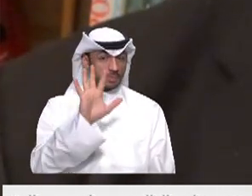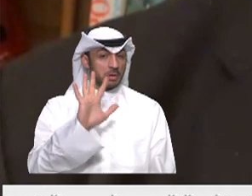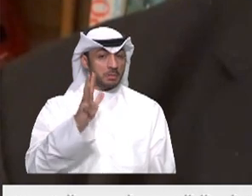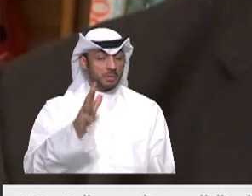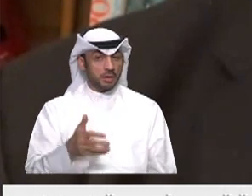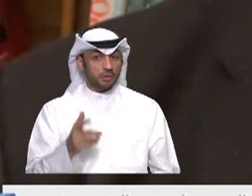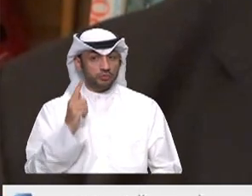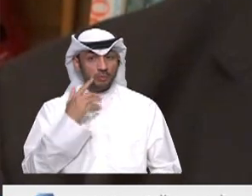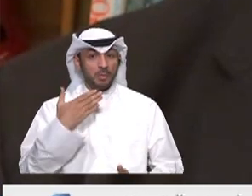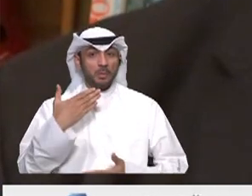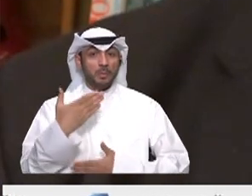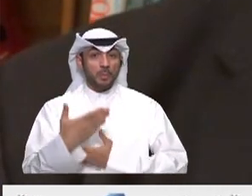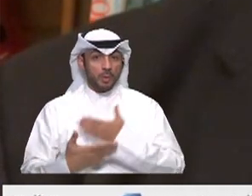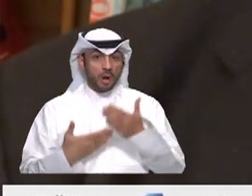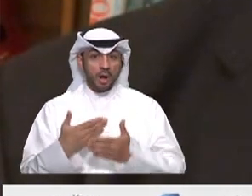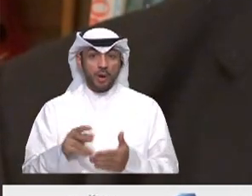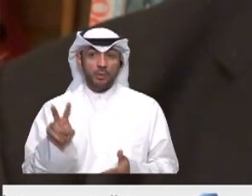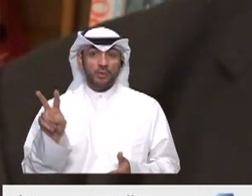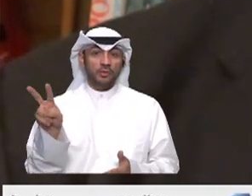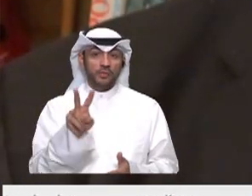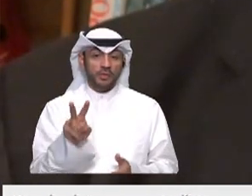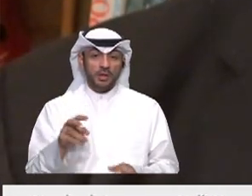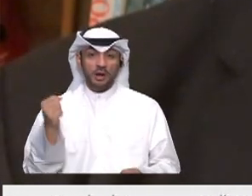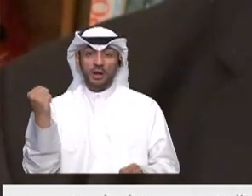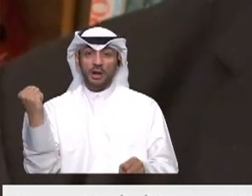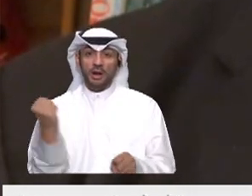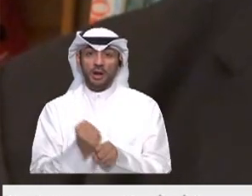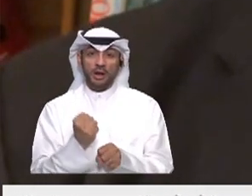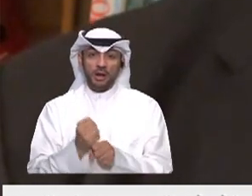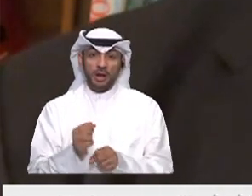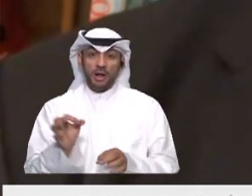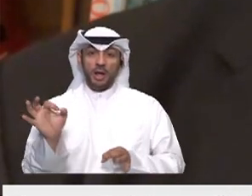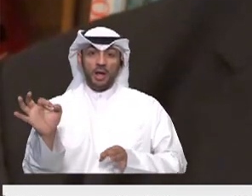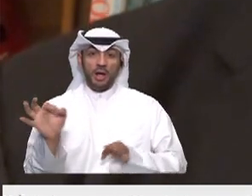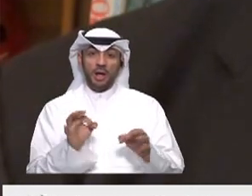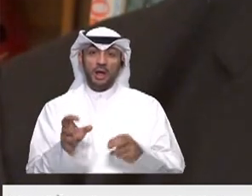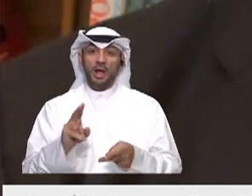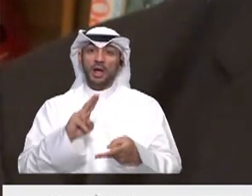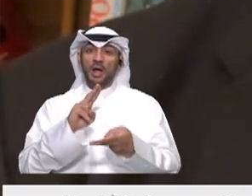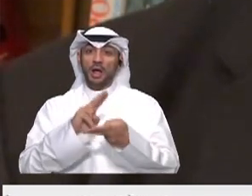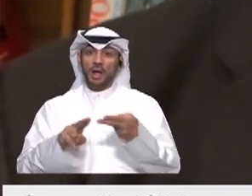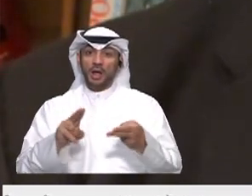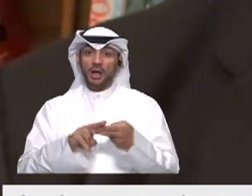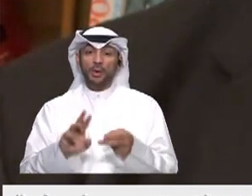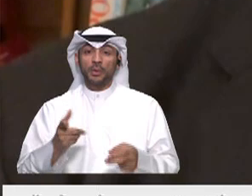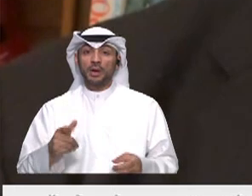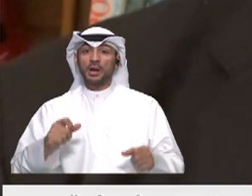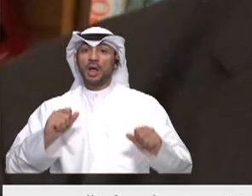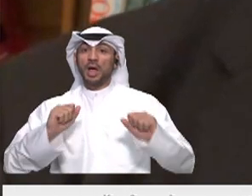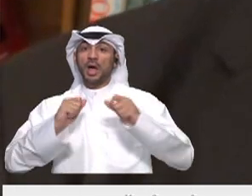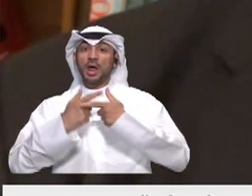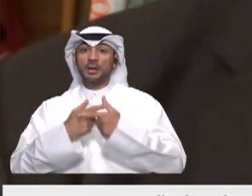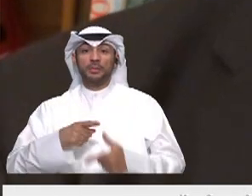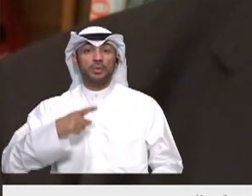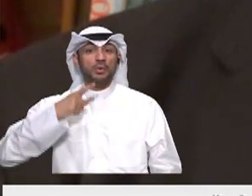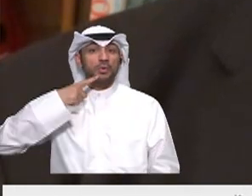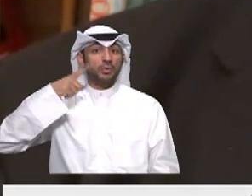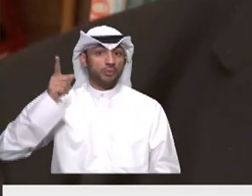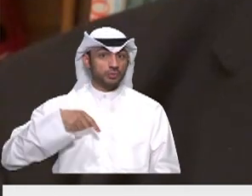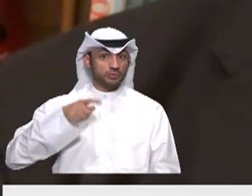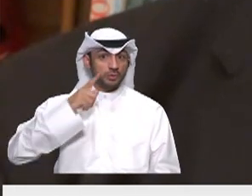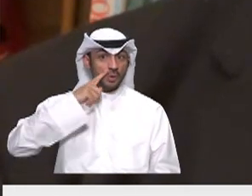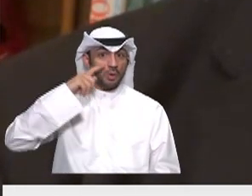لإيجاد لغة مشتركة بشأن المسائل الجيوستراتيجية مثل الغزو الروسي لأوكرانيا وأيضا منع